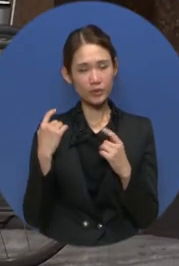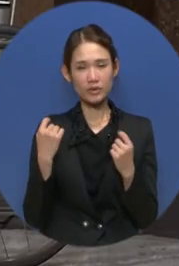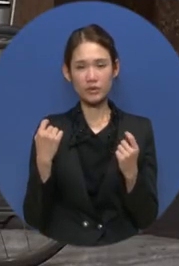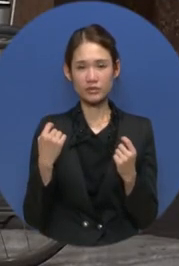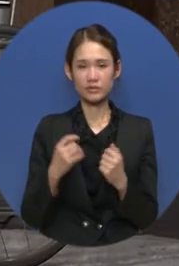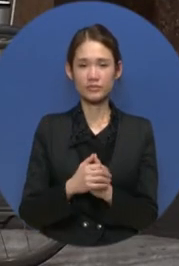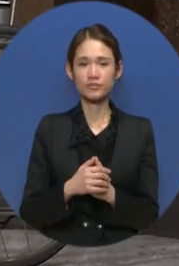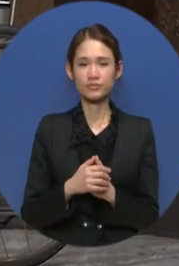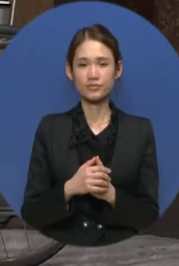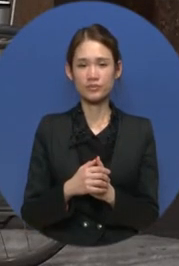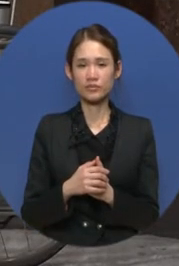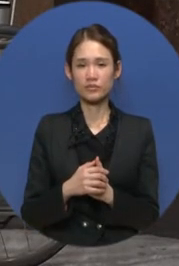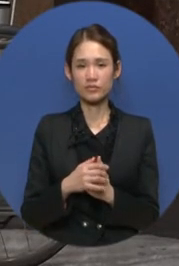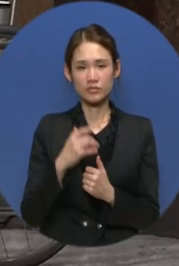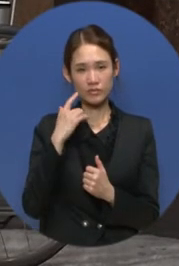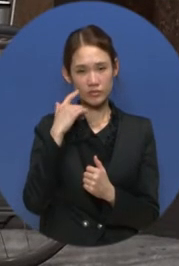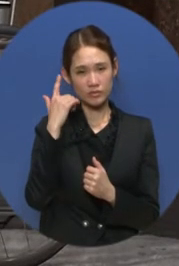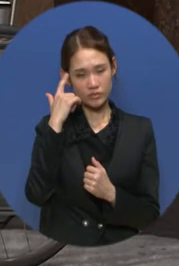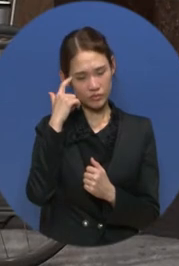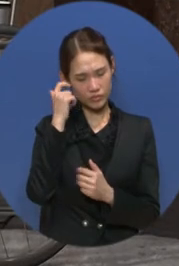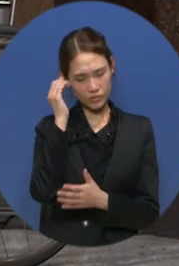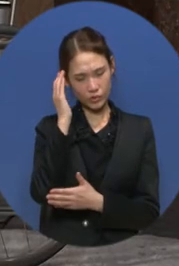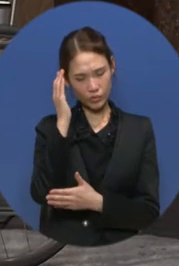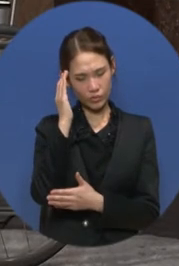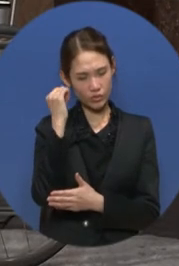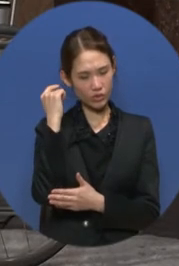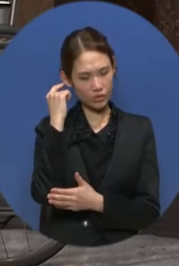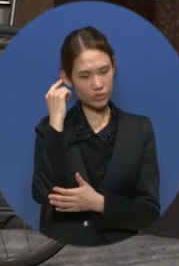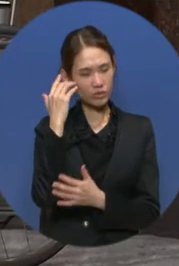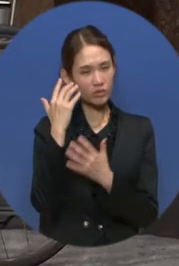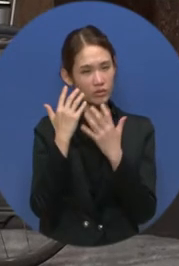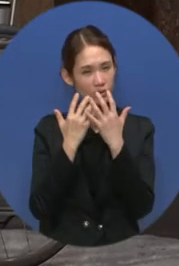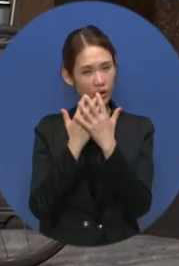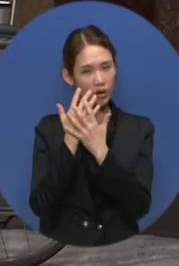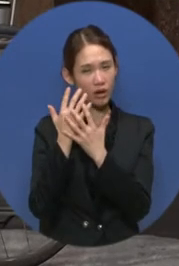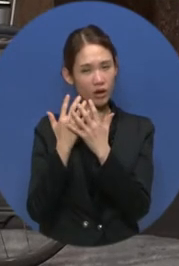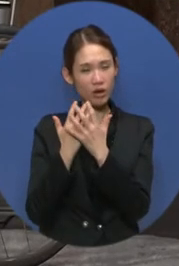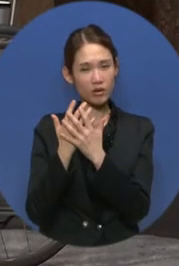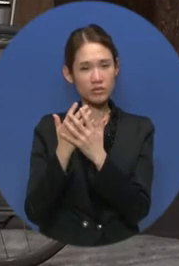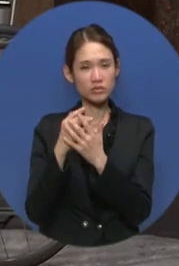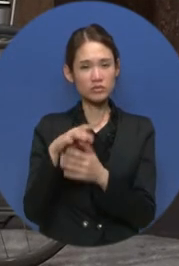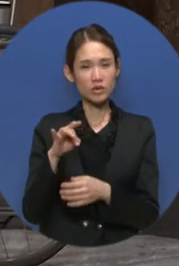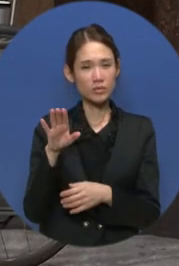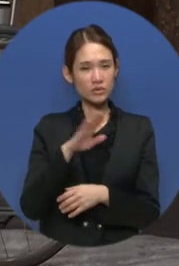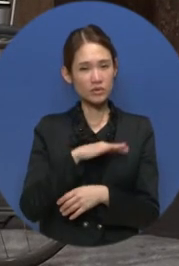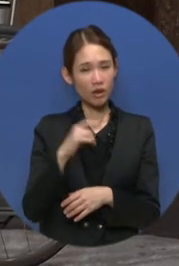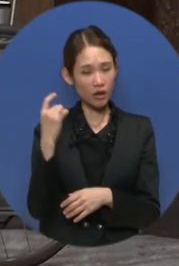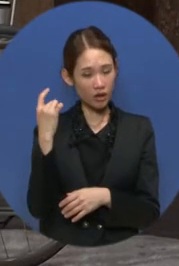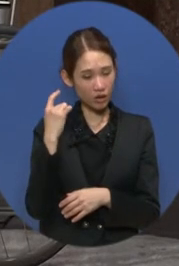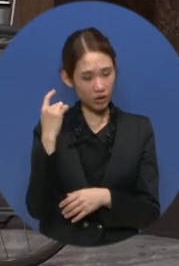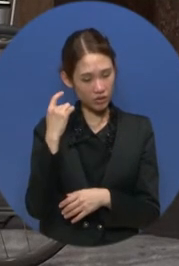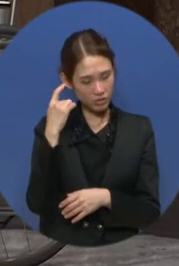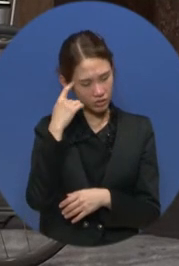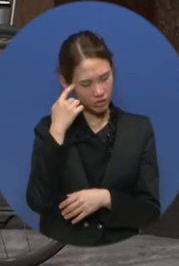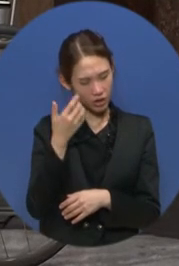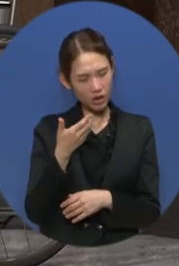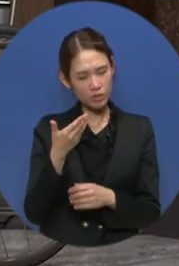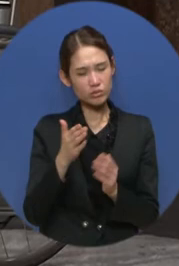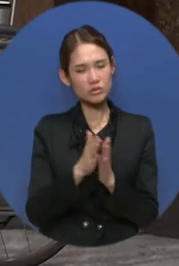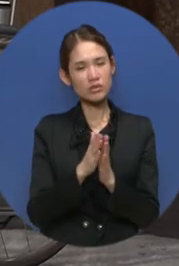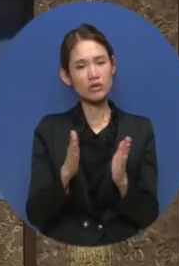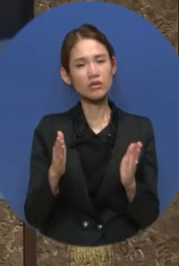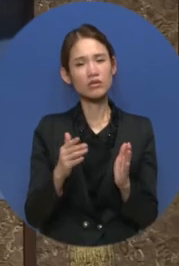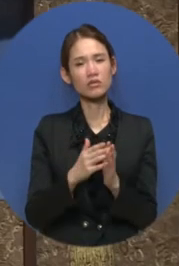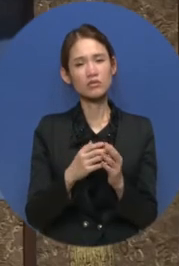그런 그 목사님의 설교가 안 들리는 거죠, 그러니까. 그런 처음에는 잘 들리다가 머리에 통증이 오니까